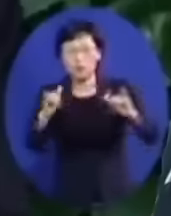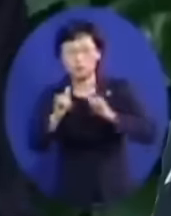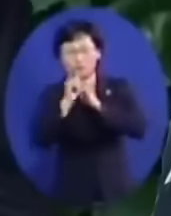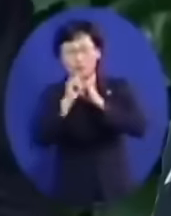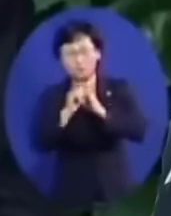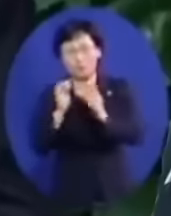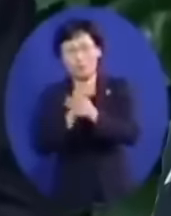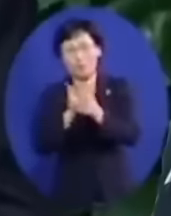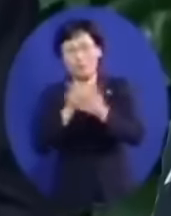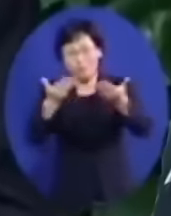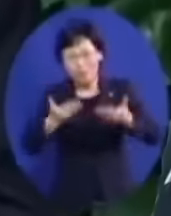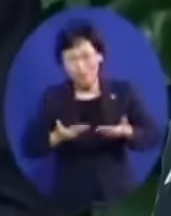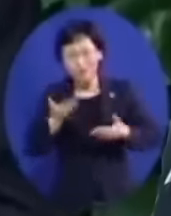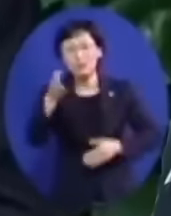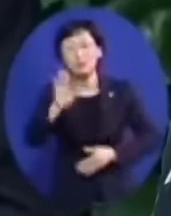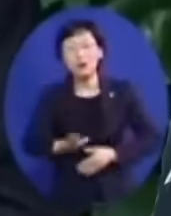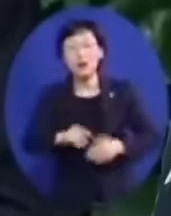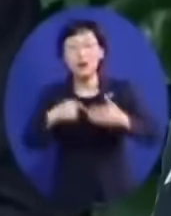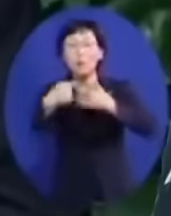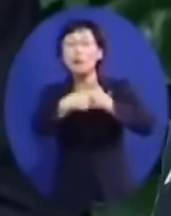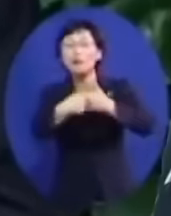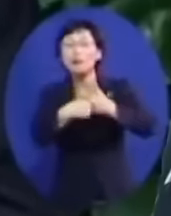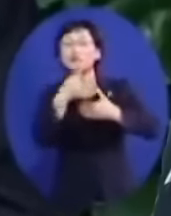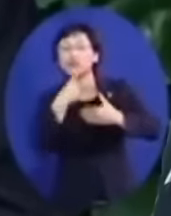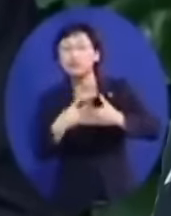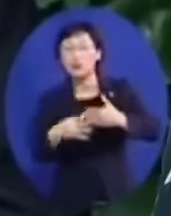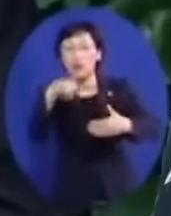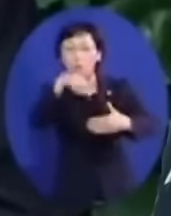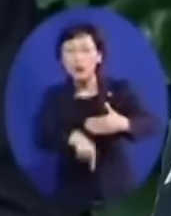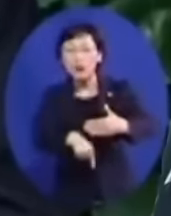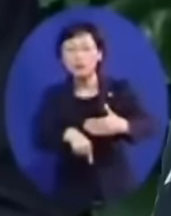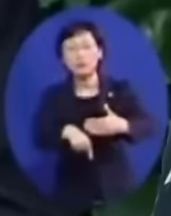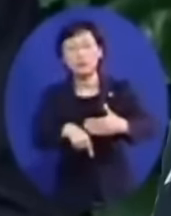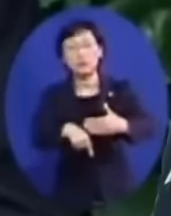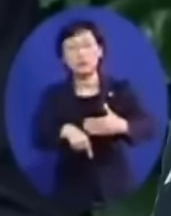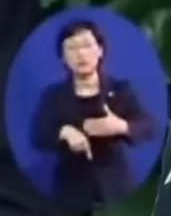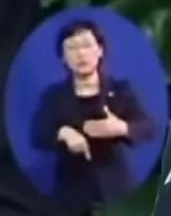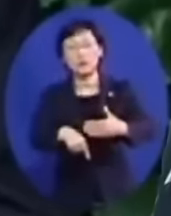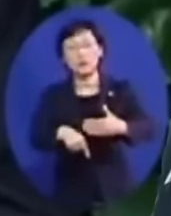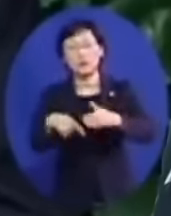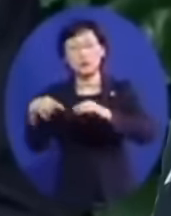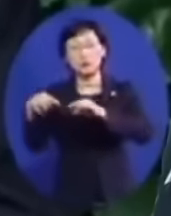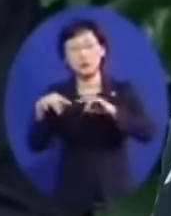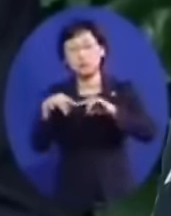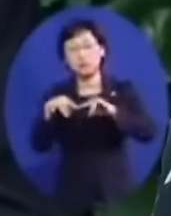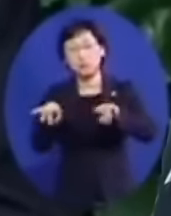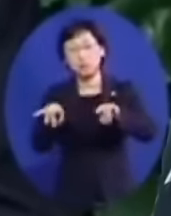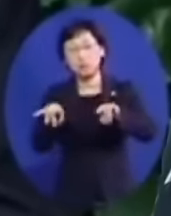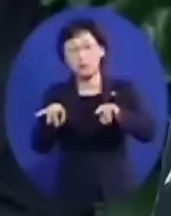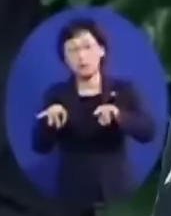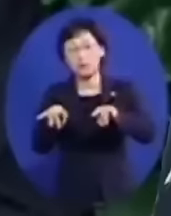받았어도 그것은 다 바깥에서 일어나는 일이고 그 마음속은 필라멘트가 끊어진